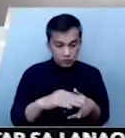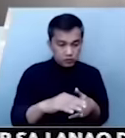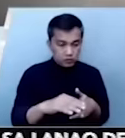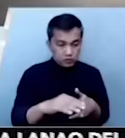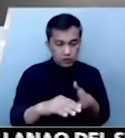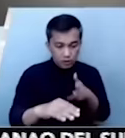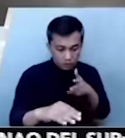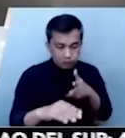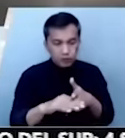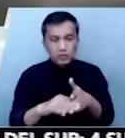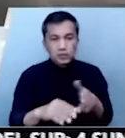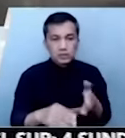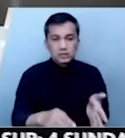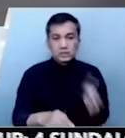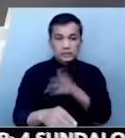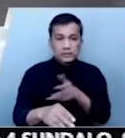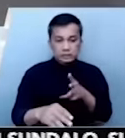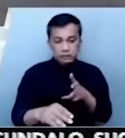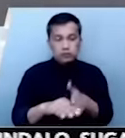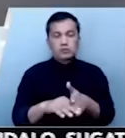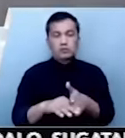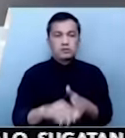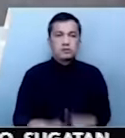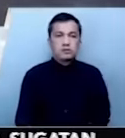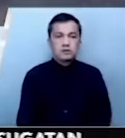isang motorcycle taxi.